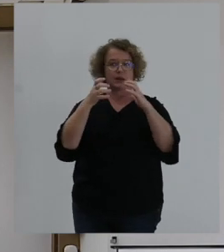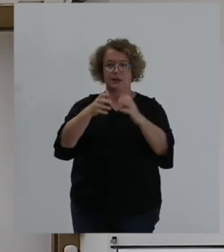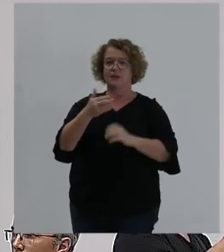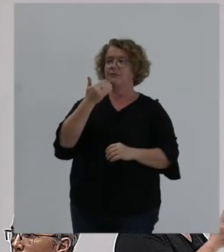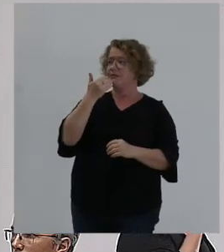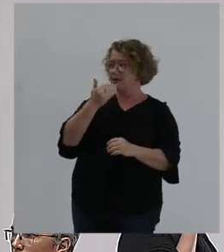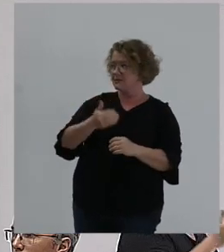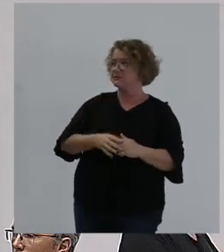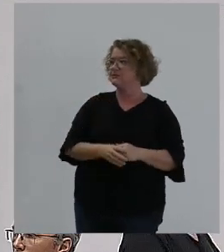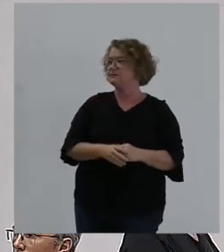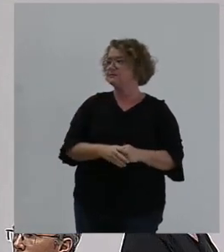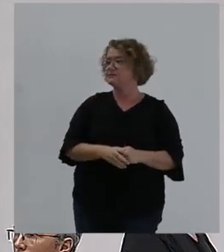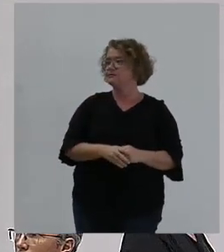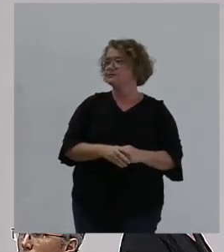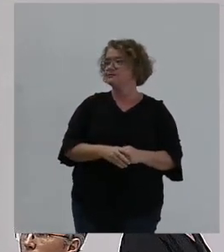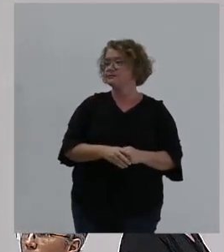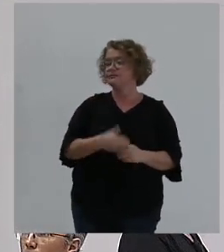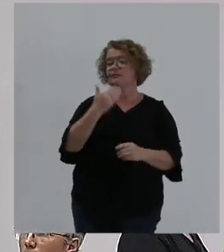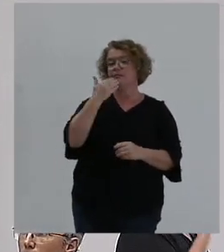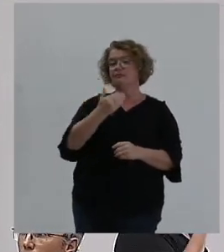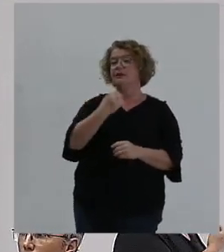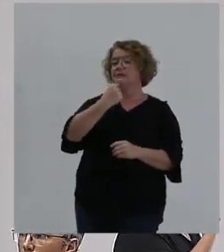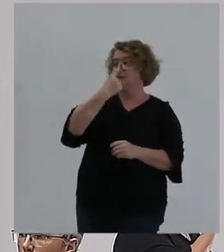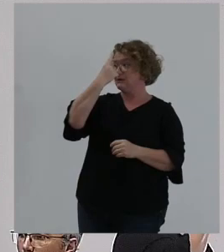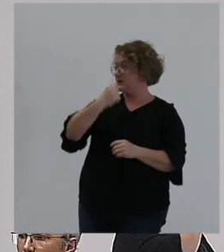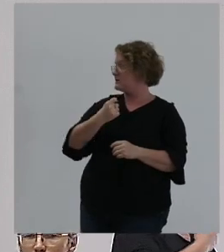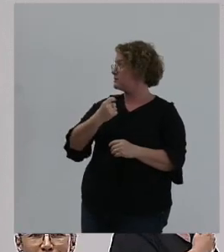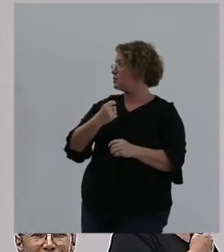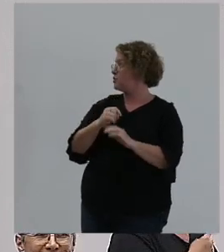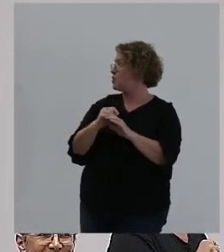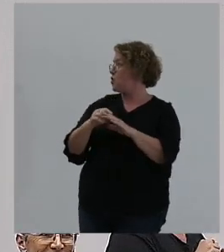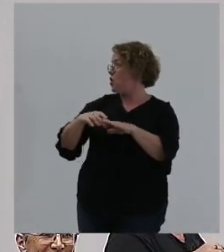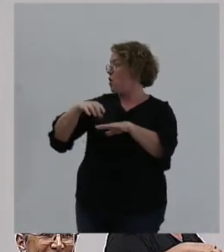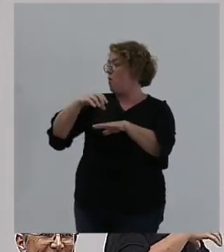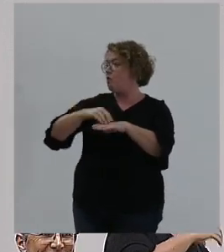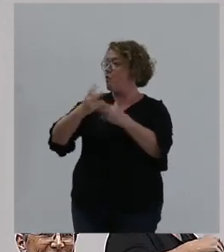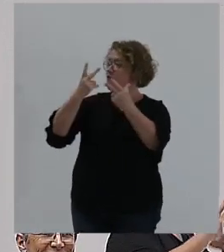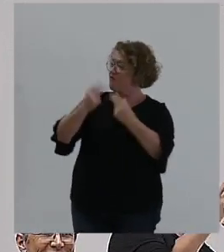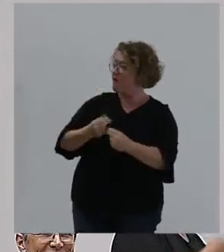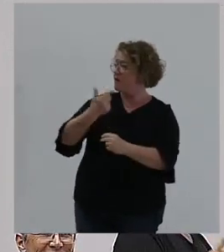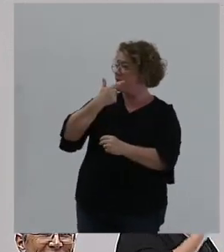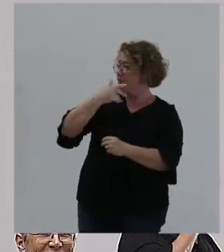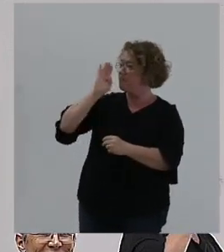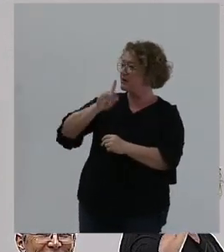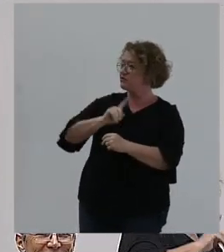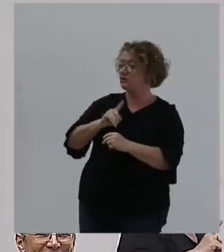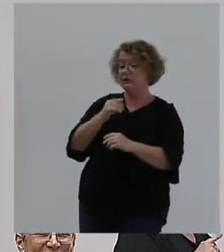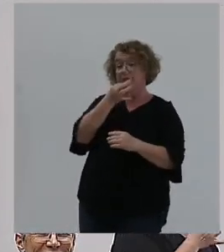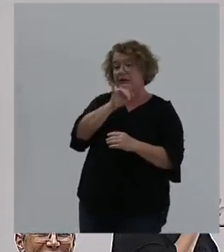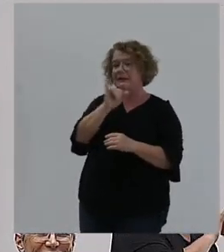compris. Merci pour cette question. Alors, c'est pas gentil pour le pôle faible, quand même. Alors,